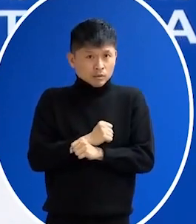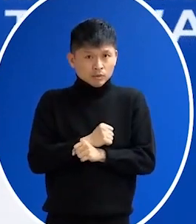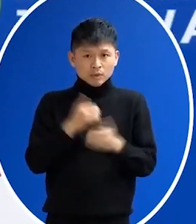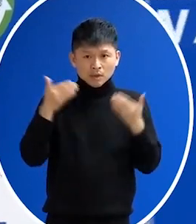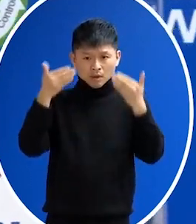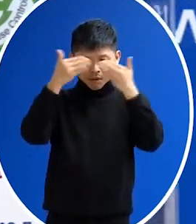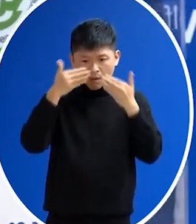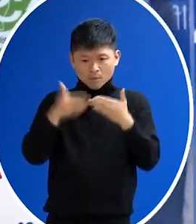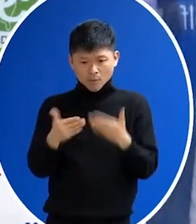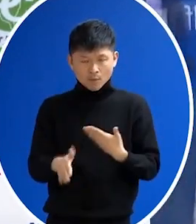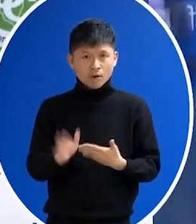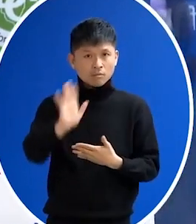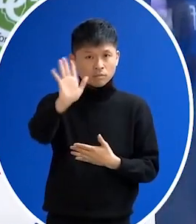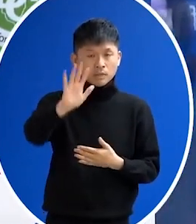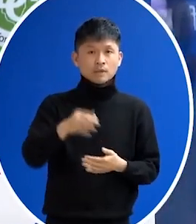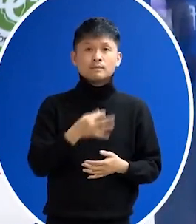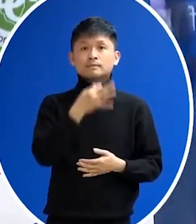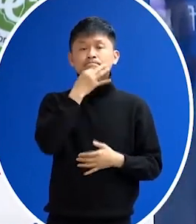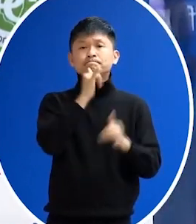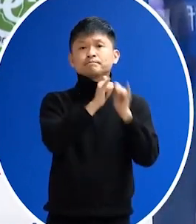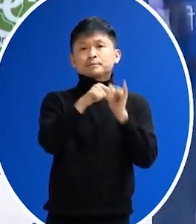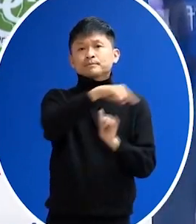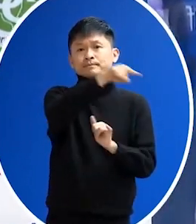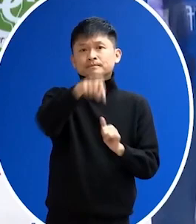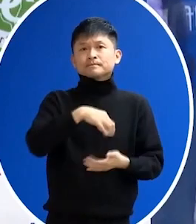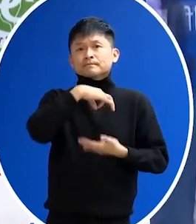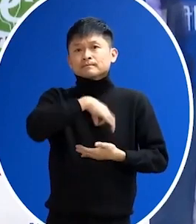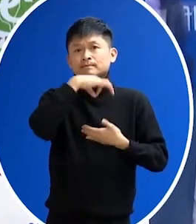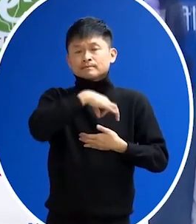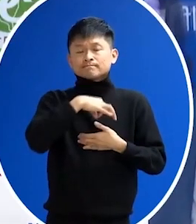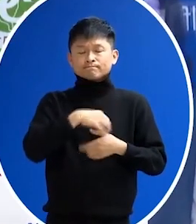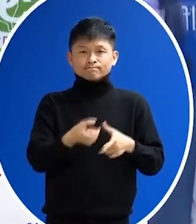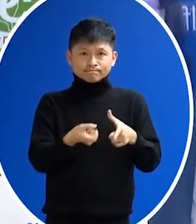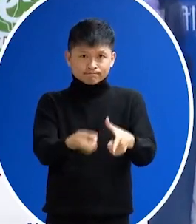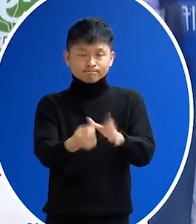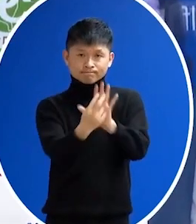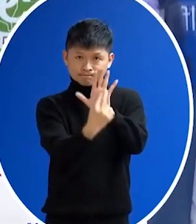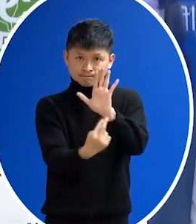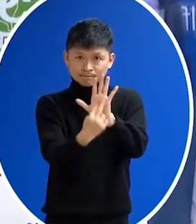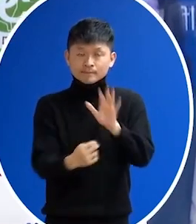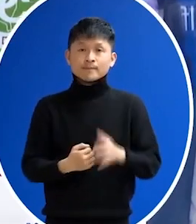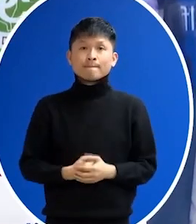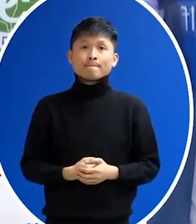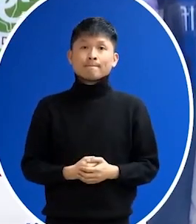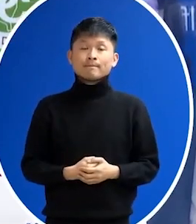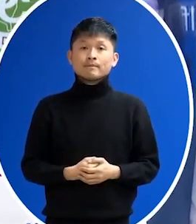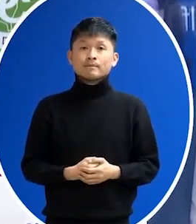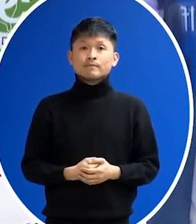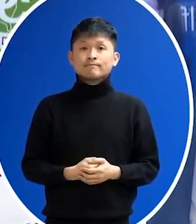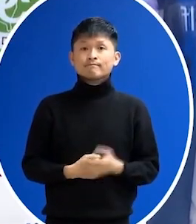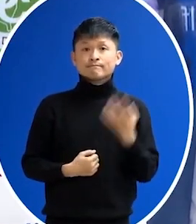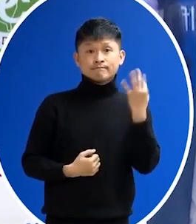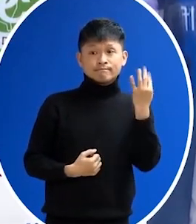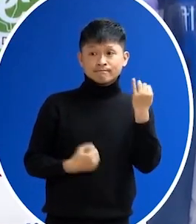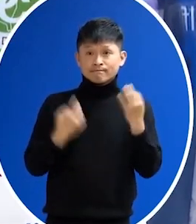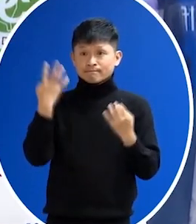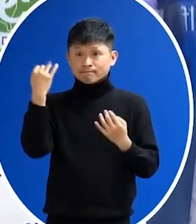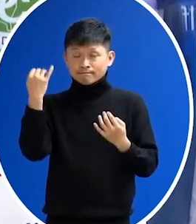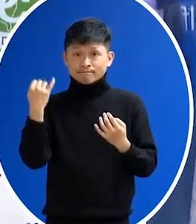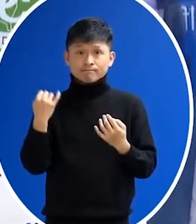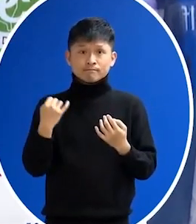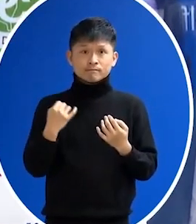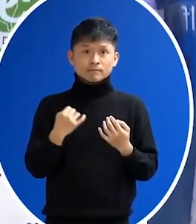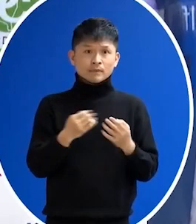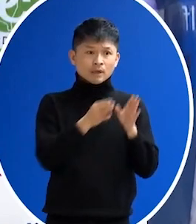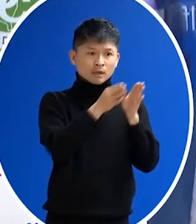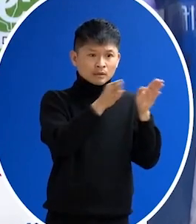那因为怕大家担心所以特别跟大家说明一下这档的里面是来自它的资料来自不